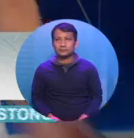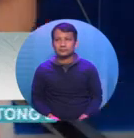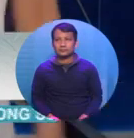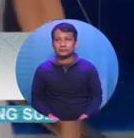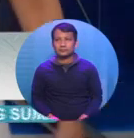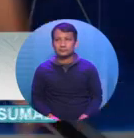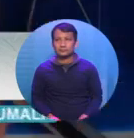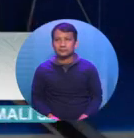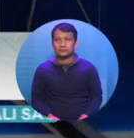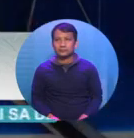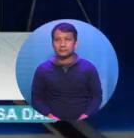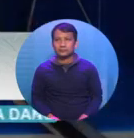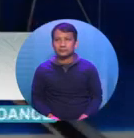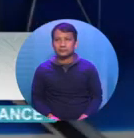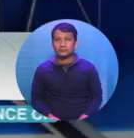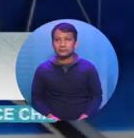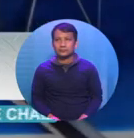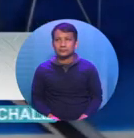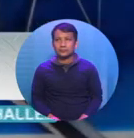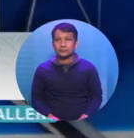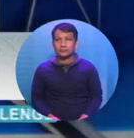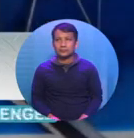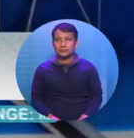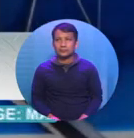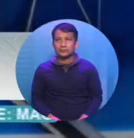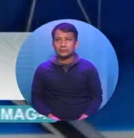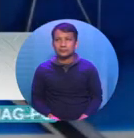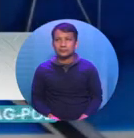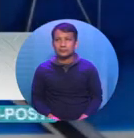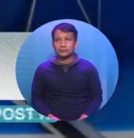ka iiwanan, sigurado ko yun.